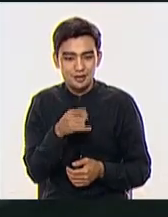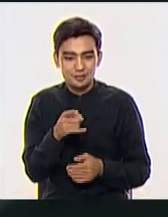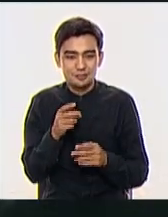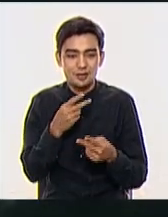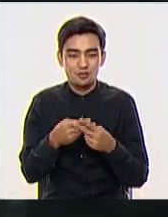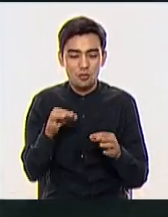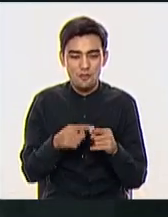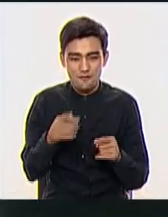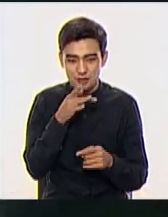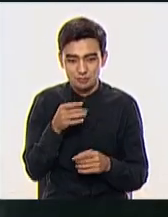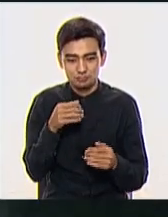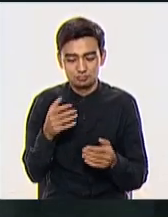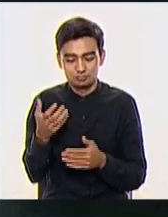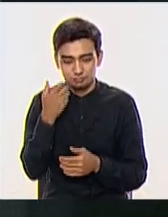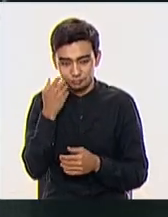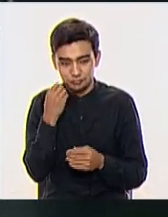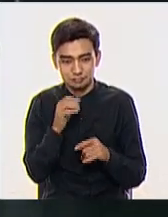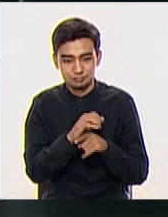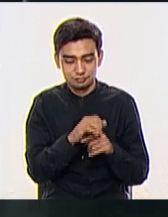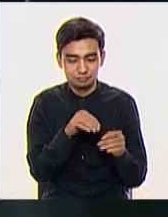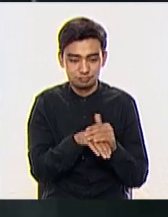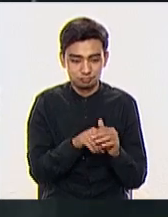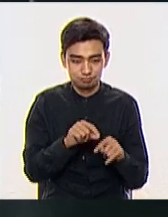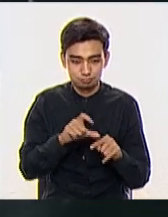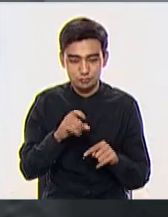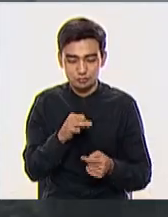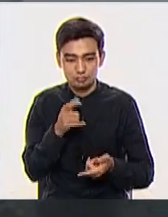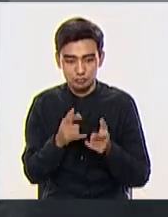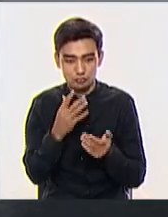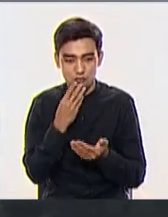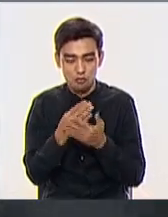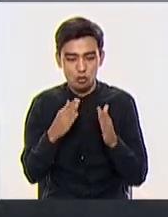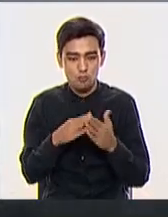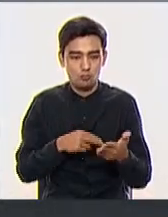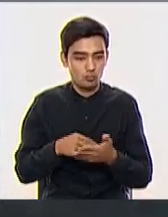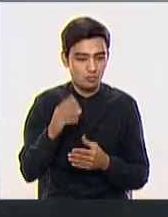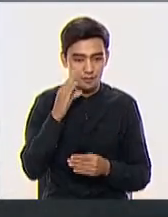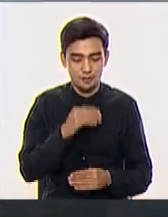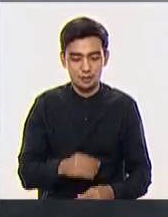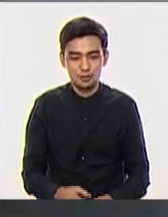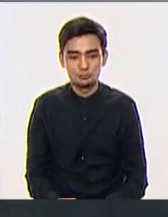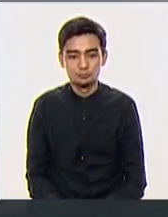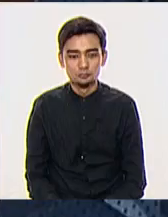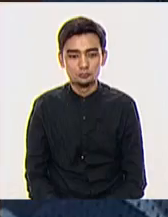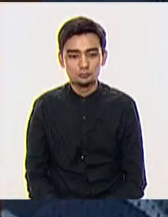накопят определенную сумму и после освобождения для них вполне реально приобрести собственное жилье и